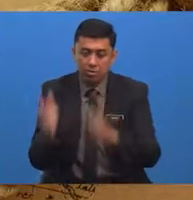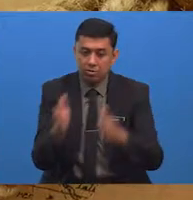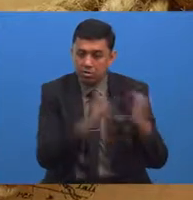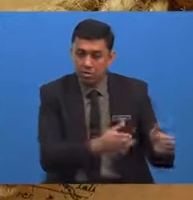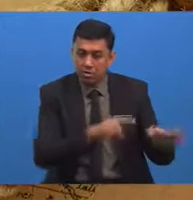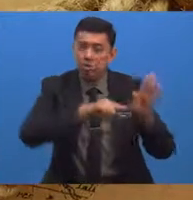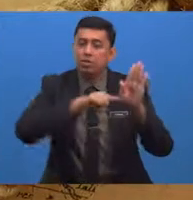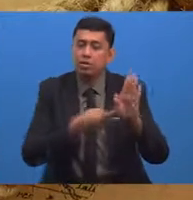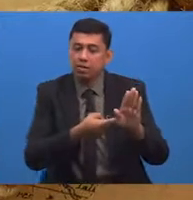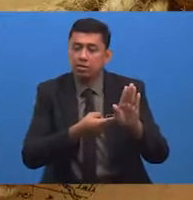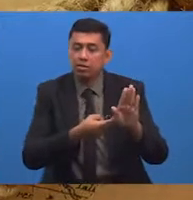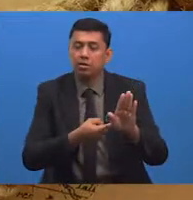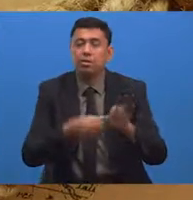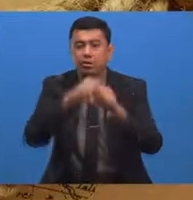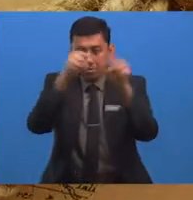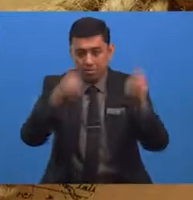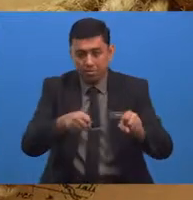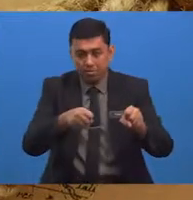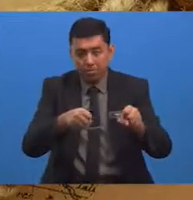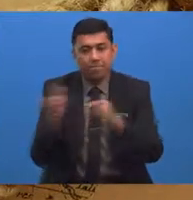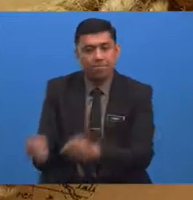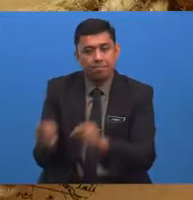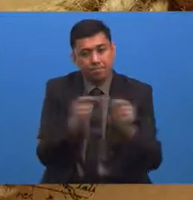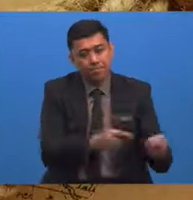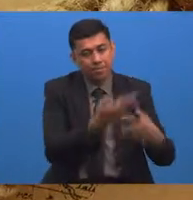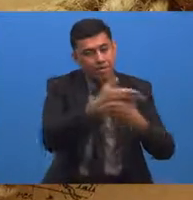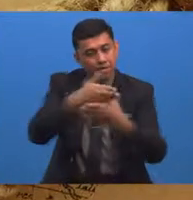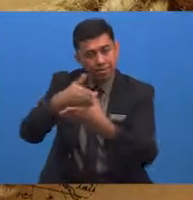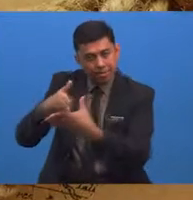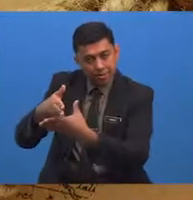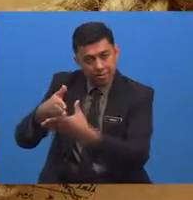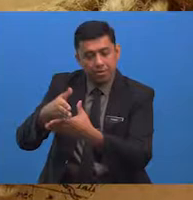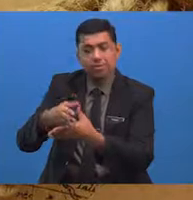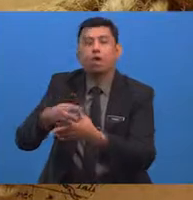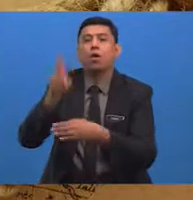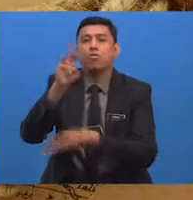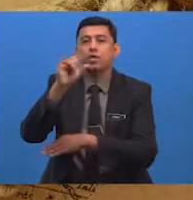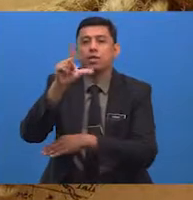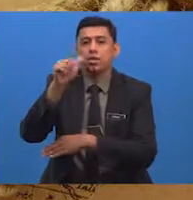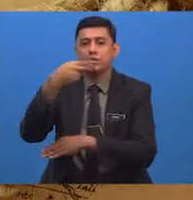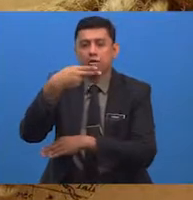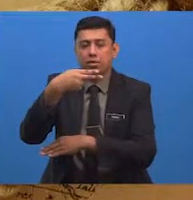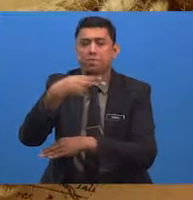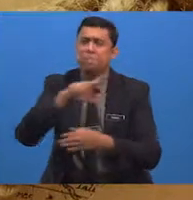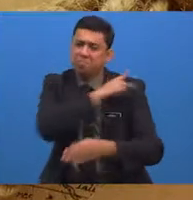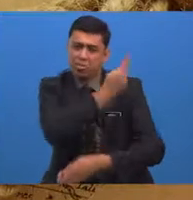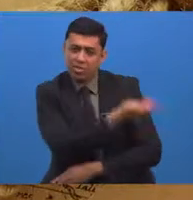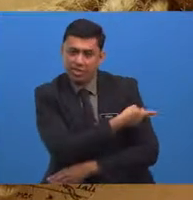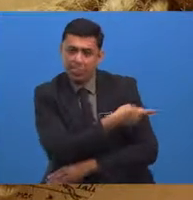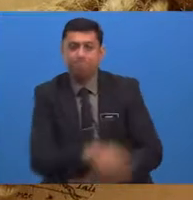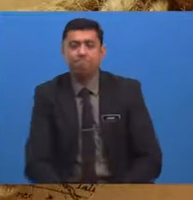menyusun semula sistem pentadbiran dengan membuat pembahagian terhadap wilayah-wilayah yang